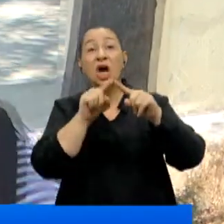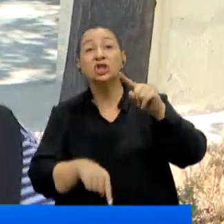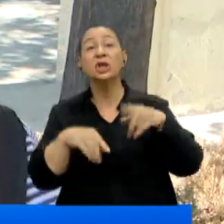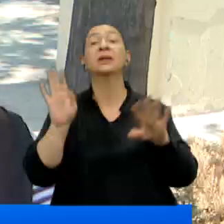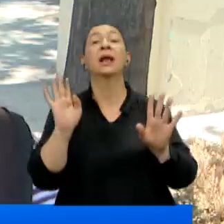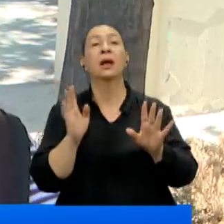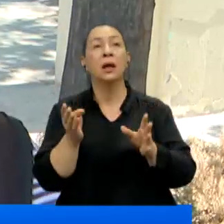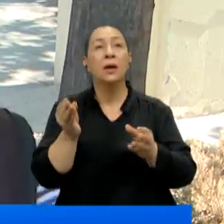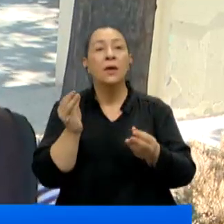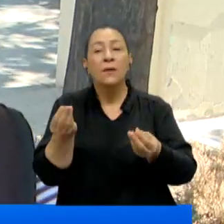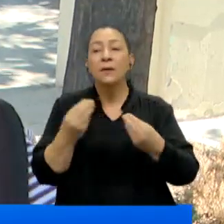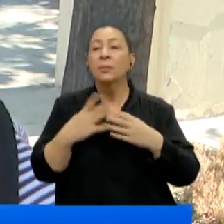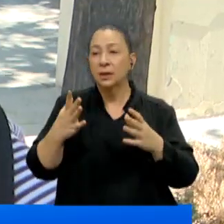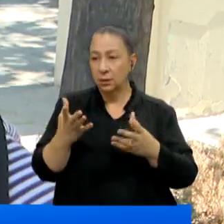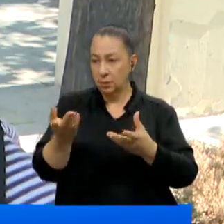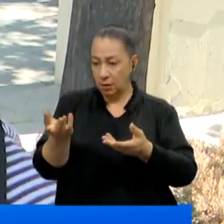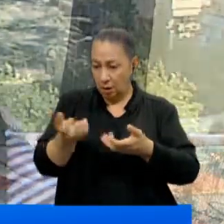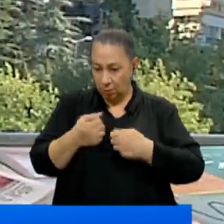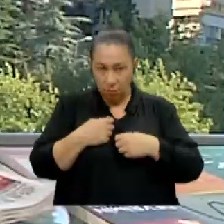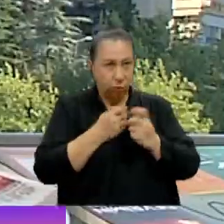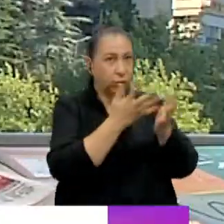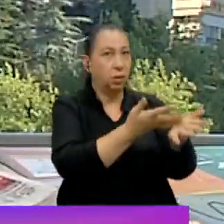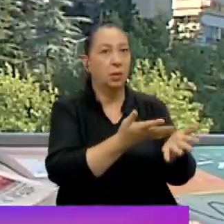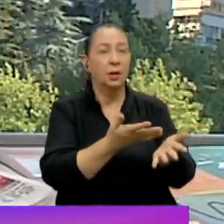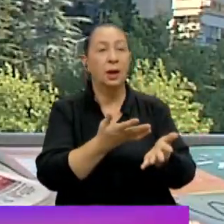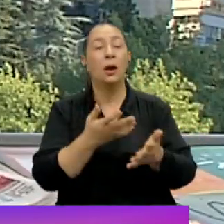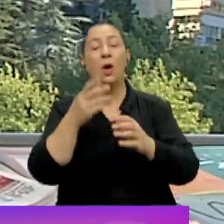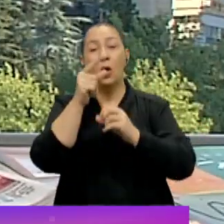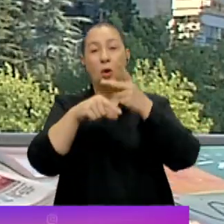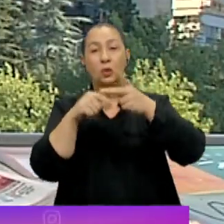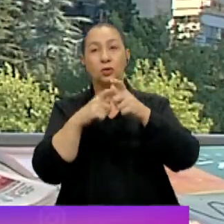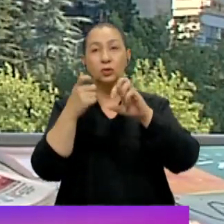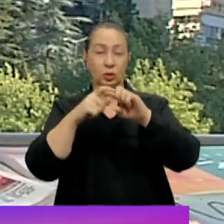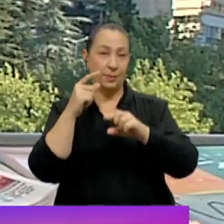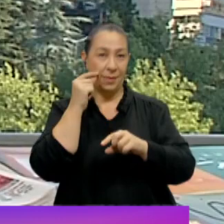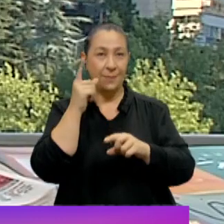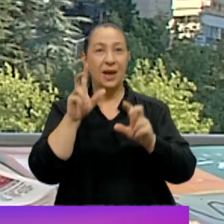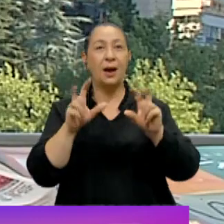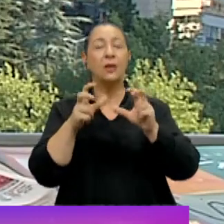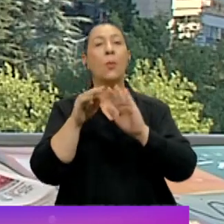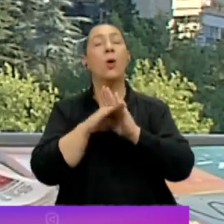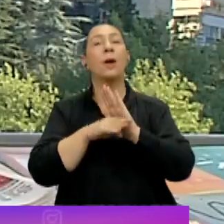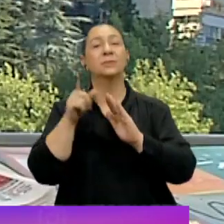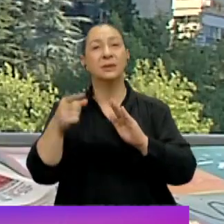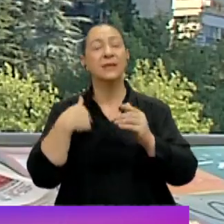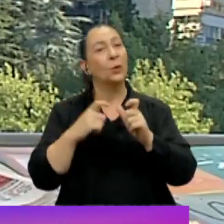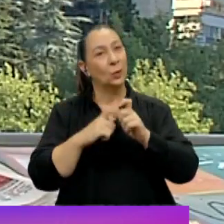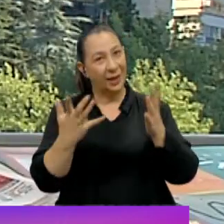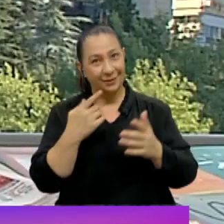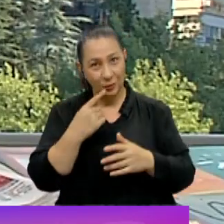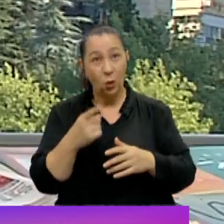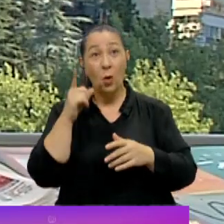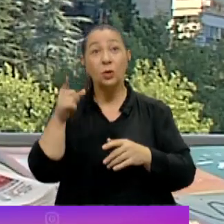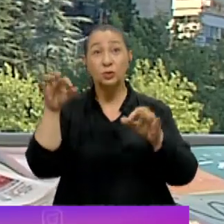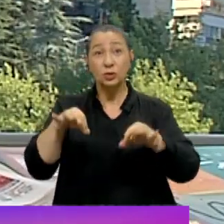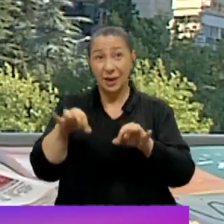değil. Vermeden zaten cebimizden alıyor. Özgür Aksu'na, kendisi bir radyo programcısı, bize günaydın diyor. O